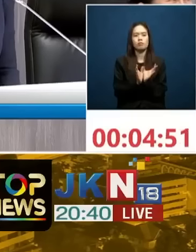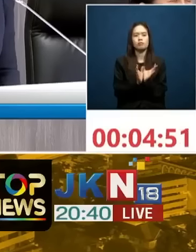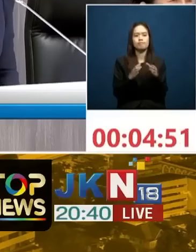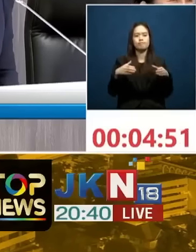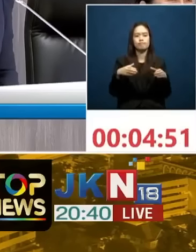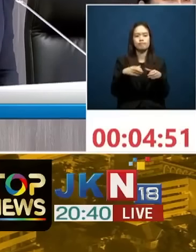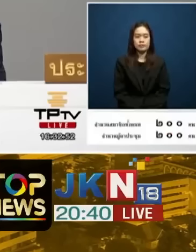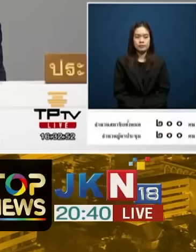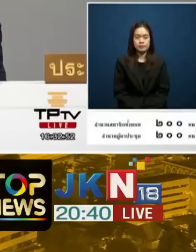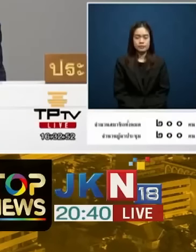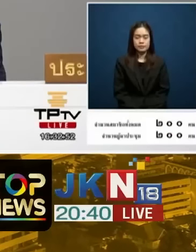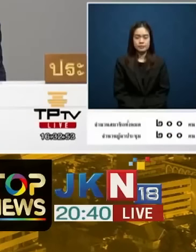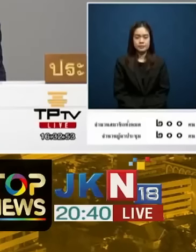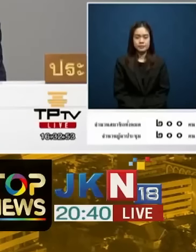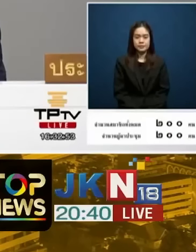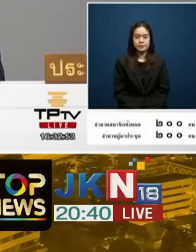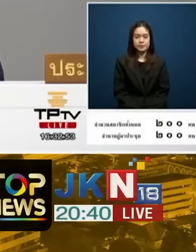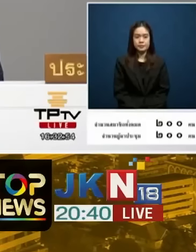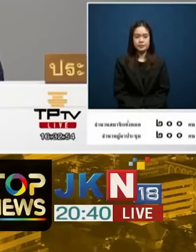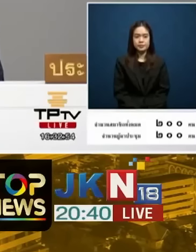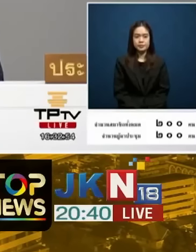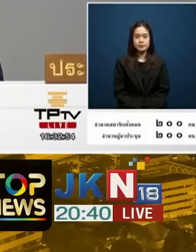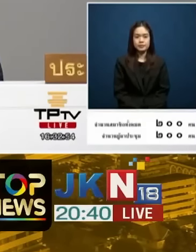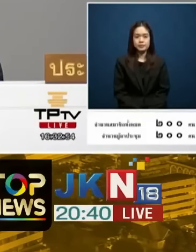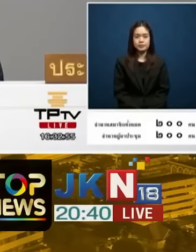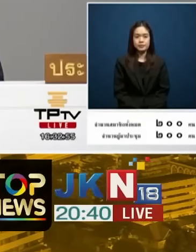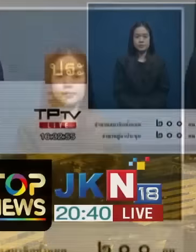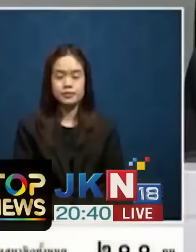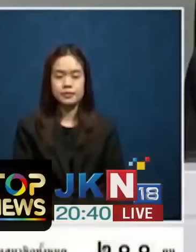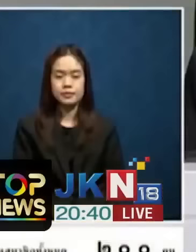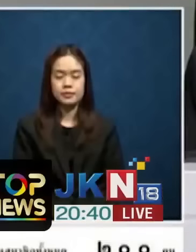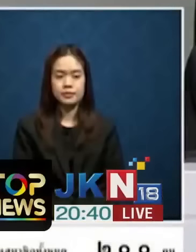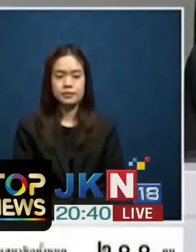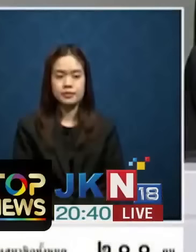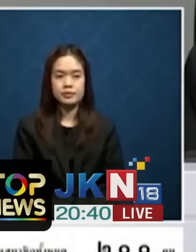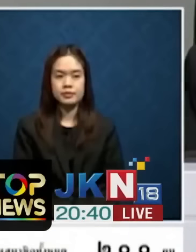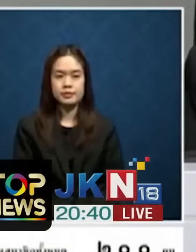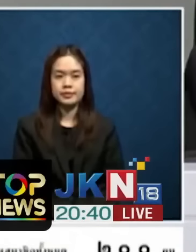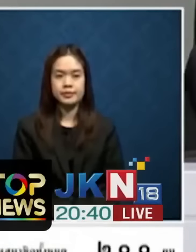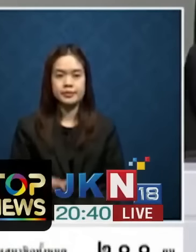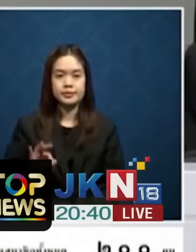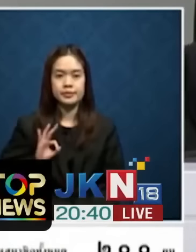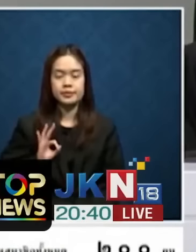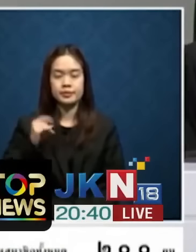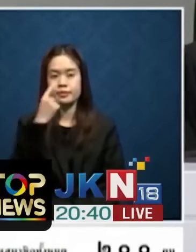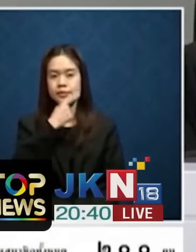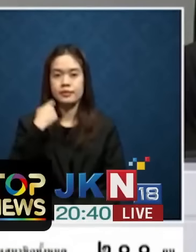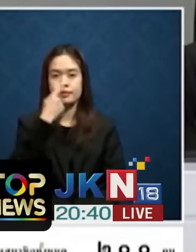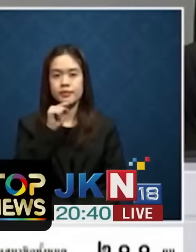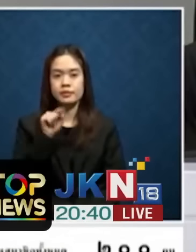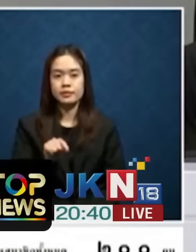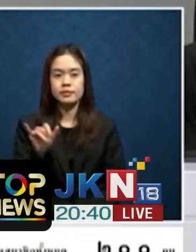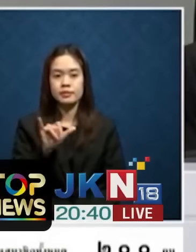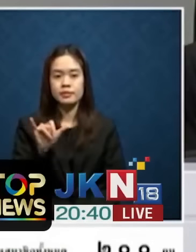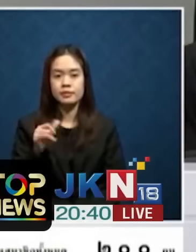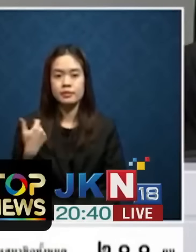ำปี2567เพิ่มเติมวงเงิน 122,000 ล้านบาทสำหรับกระตุ้นเศรษฐกิจด้วยโครงการดิจิต